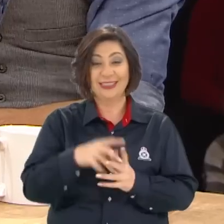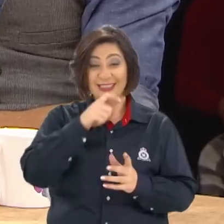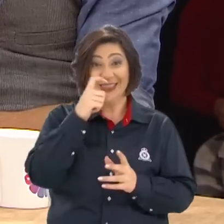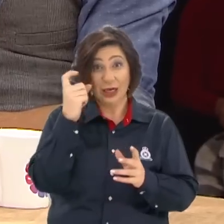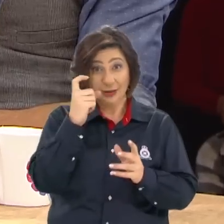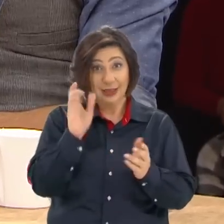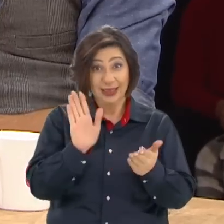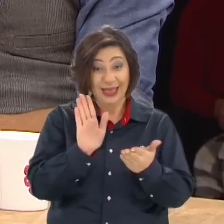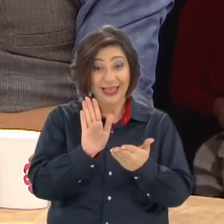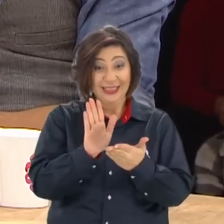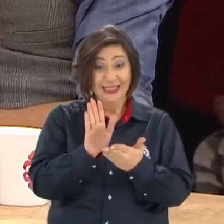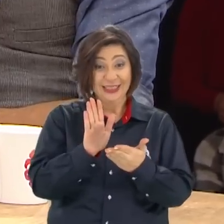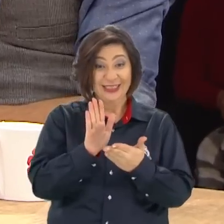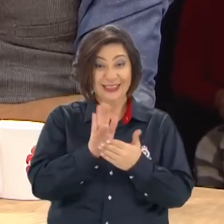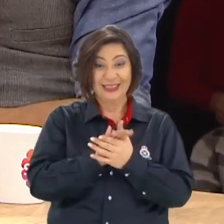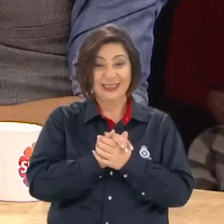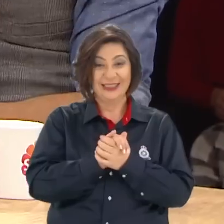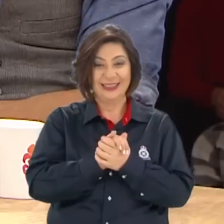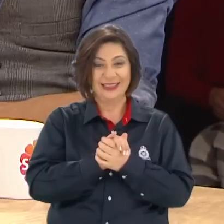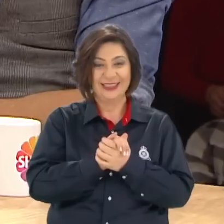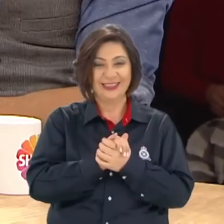Sıcak, sıcak. Anam.